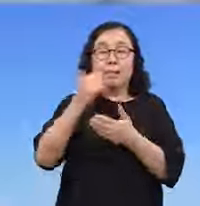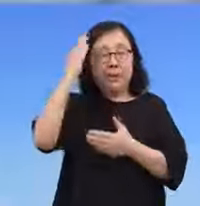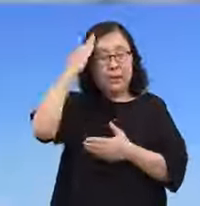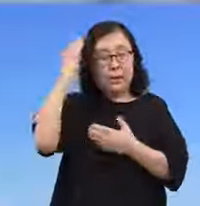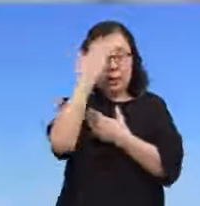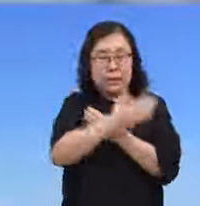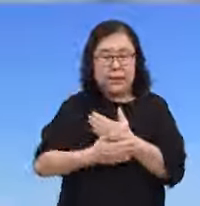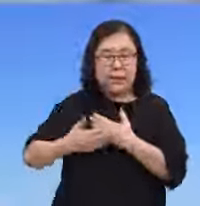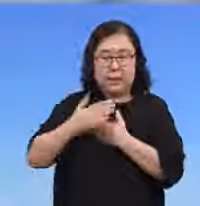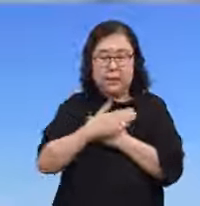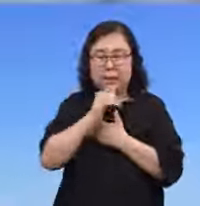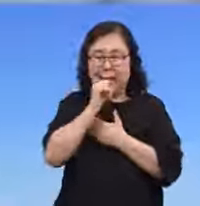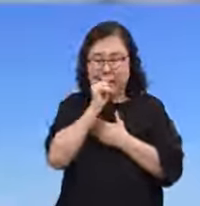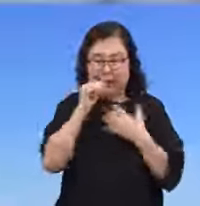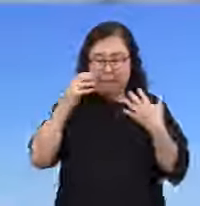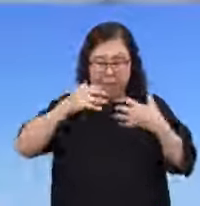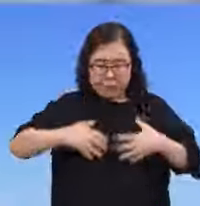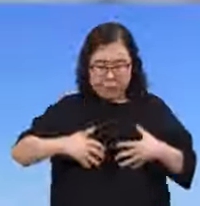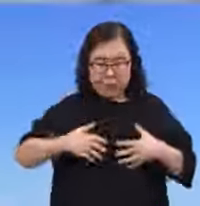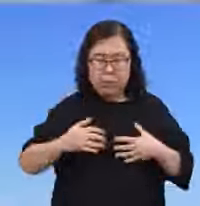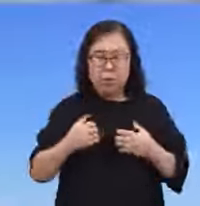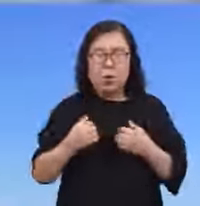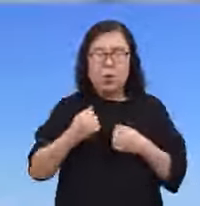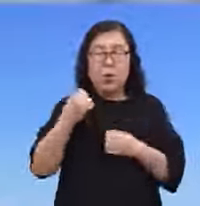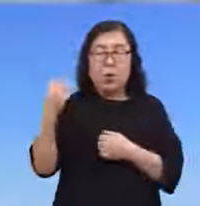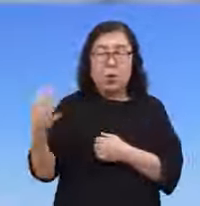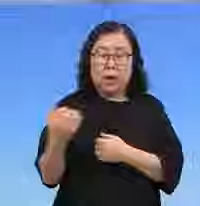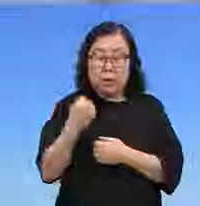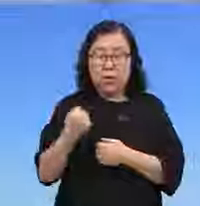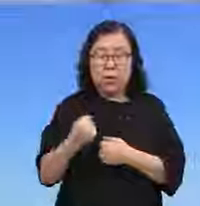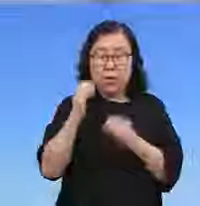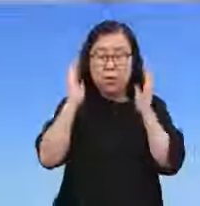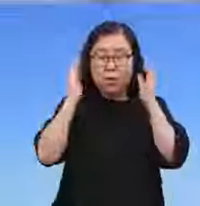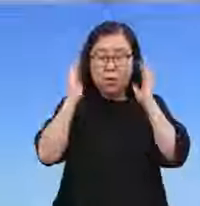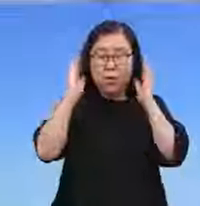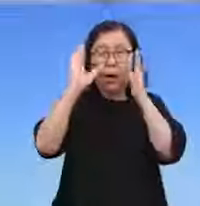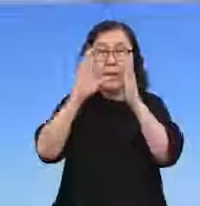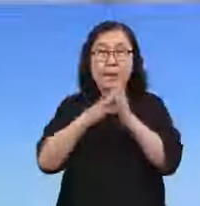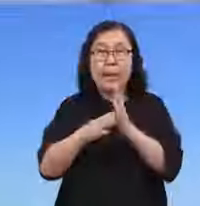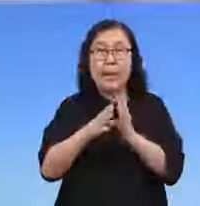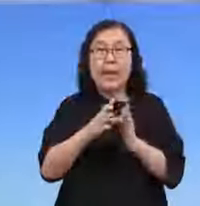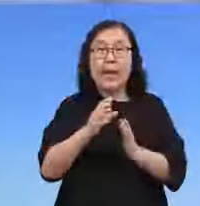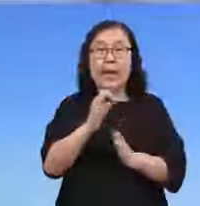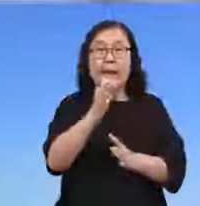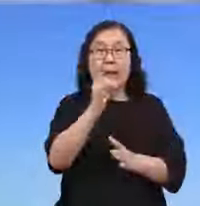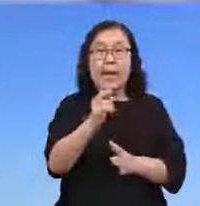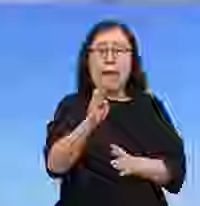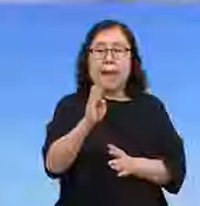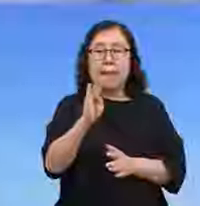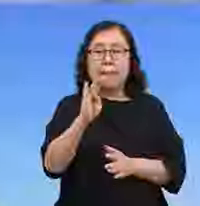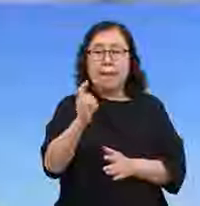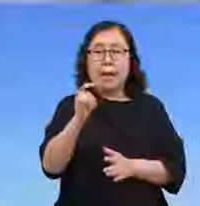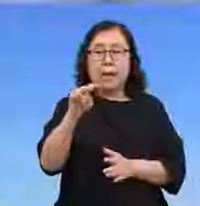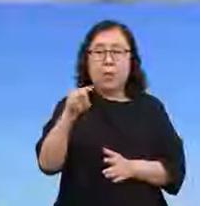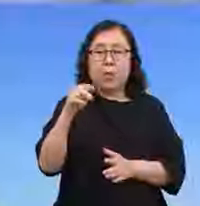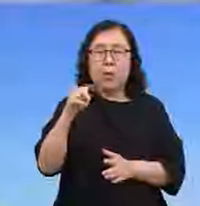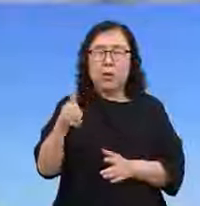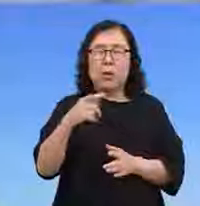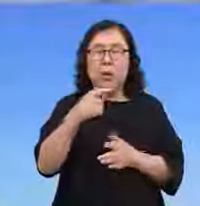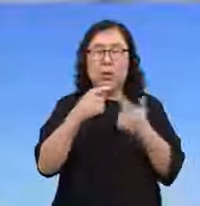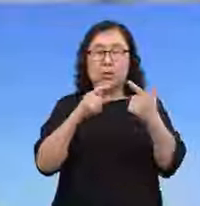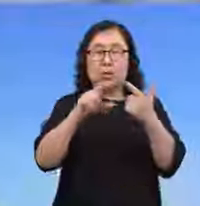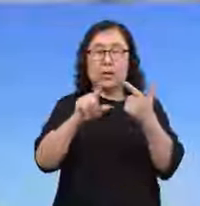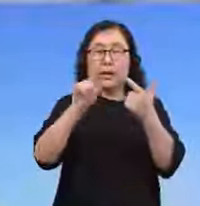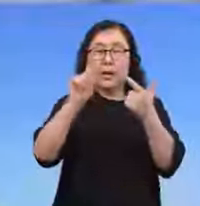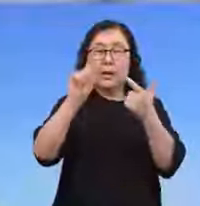하나님의 전신갑주를 가지고 시리즈로 공부할 동안에 여러분 에베소서 6장 10절부터 20절까지를 암송하게 되시기를